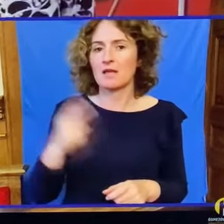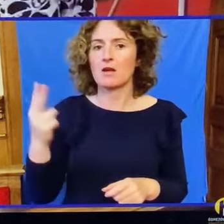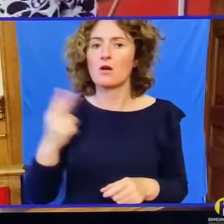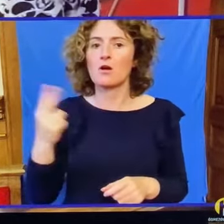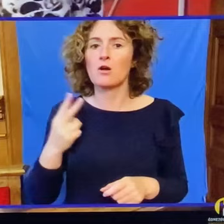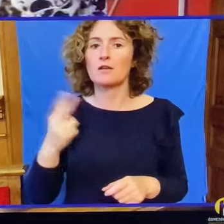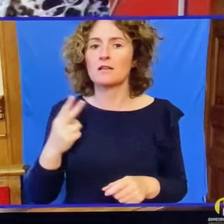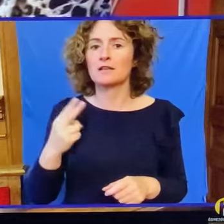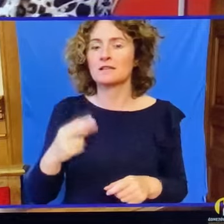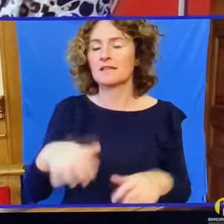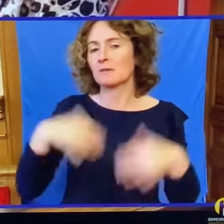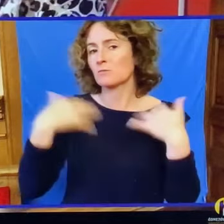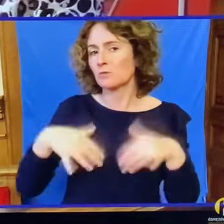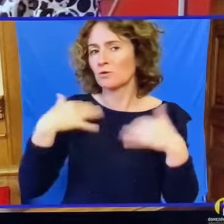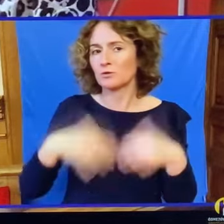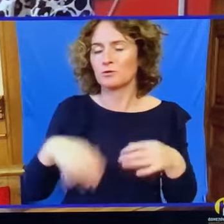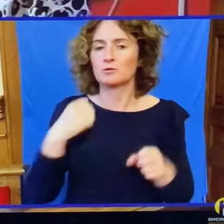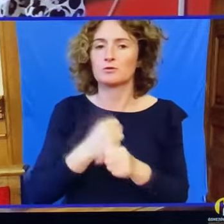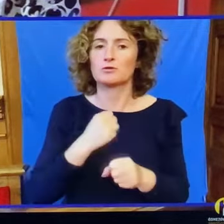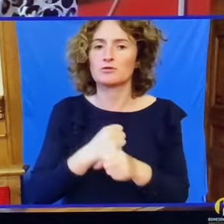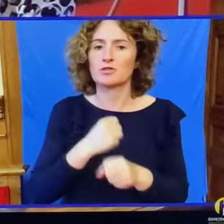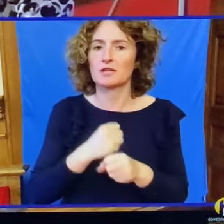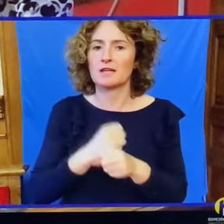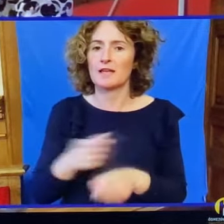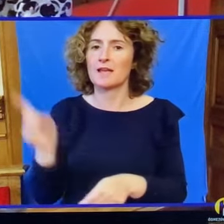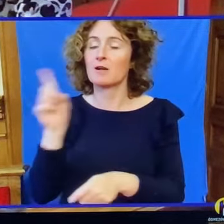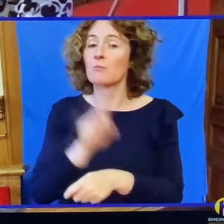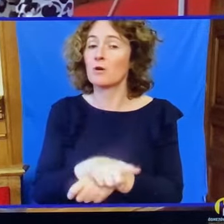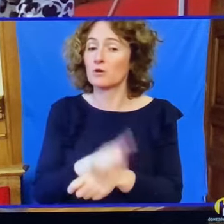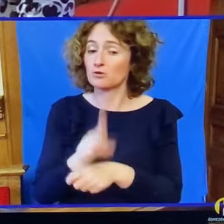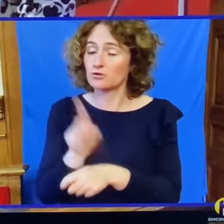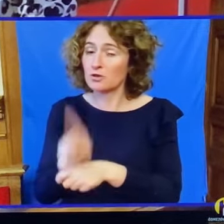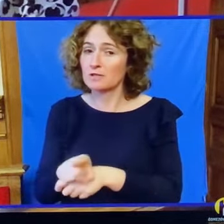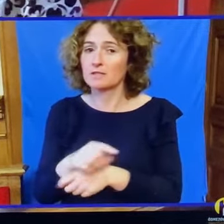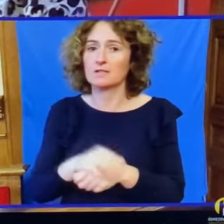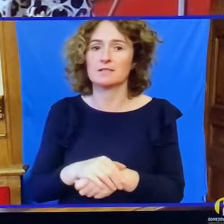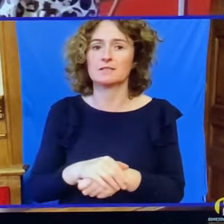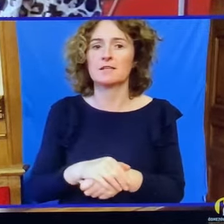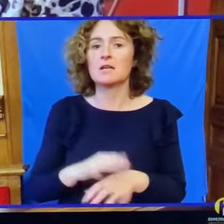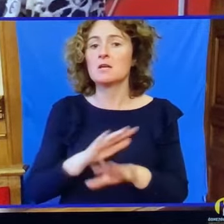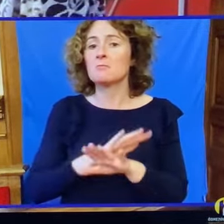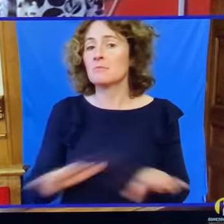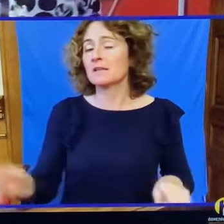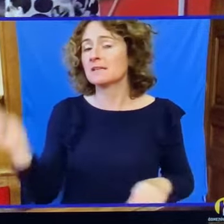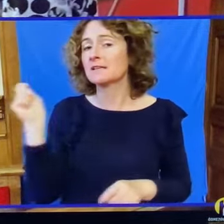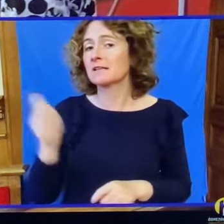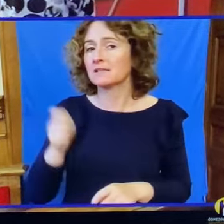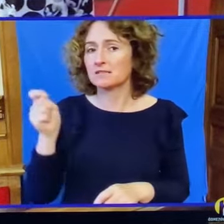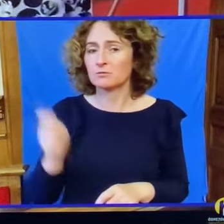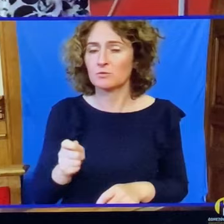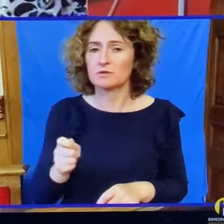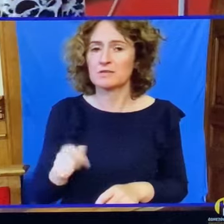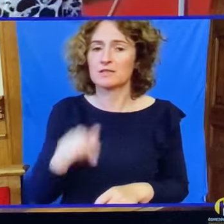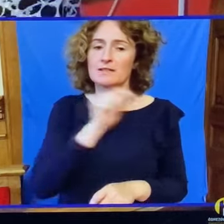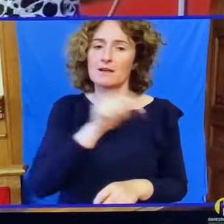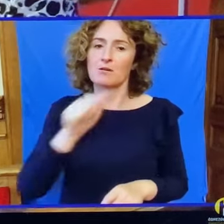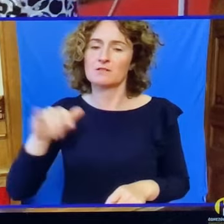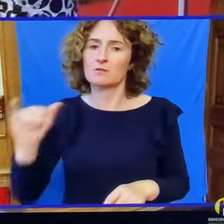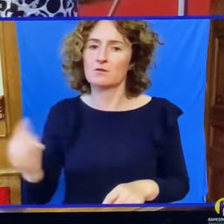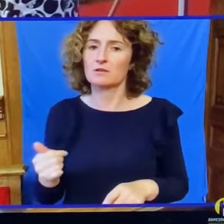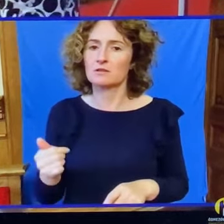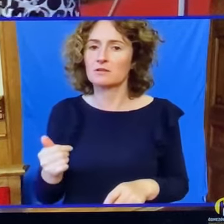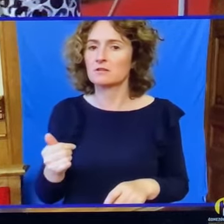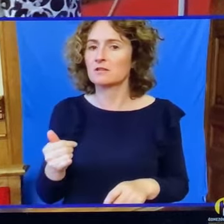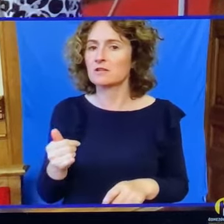most ők is bűnhődjenek. Természetesen büntetik azokat is, akik senkire sem szavaztak, akik